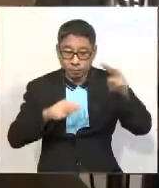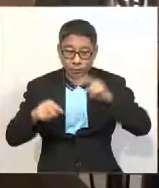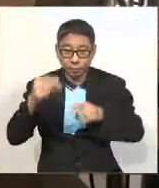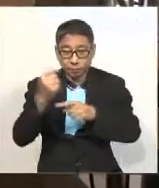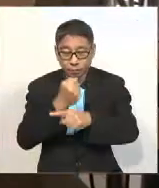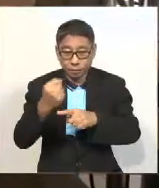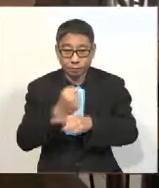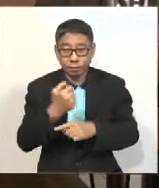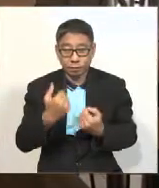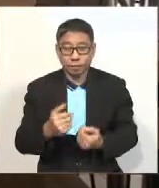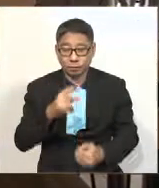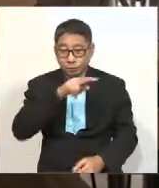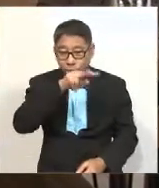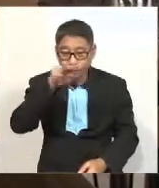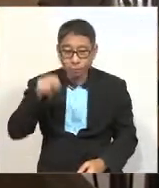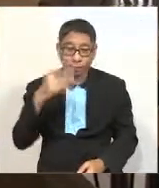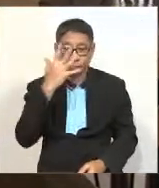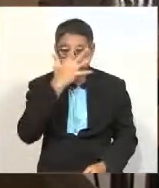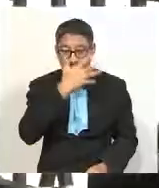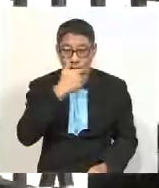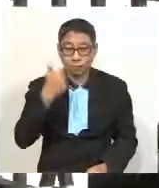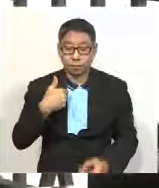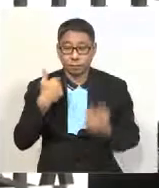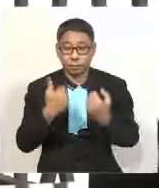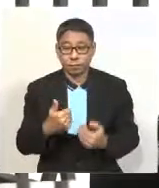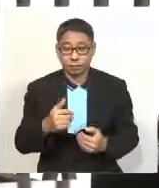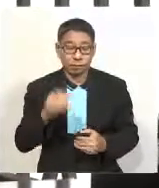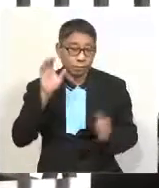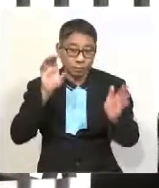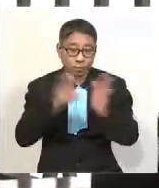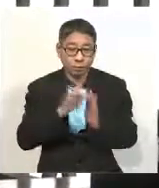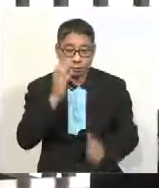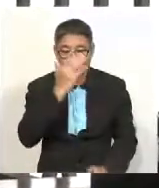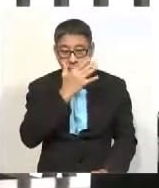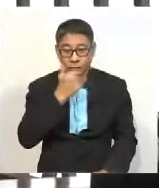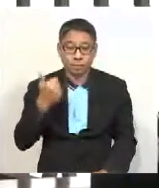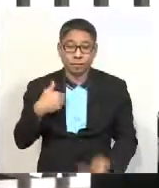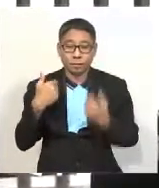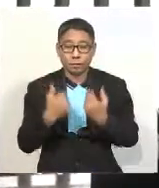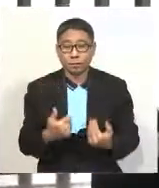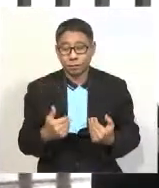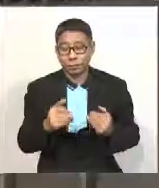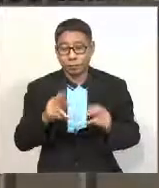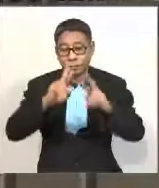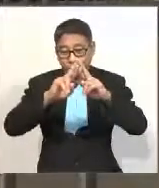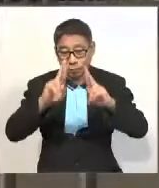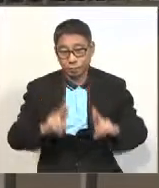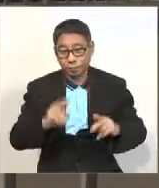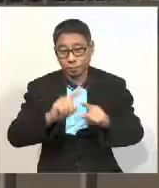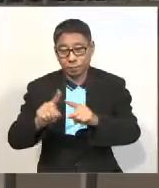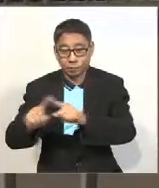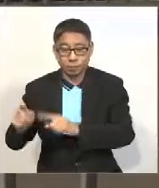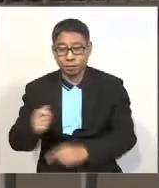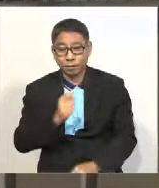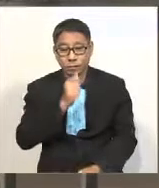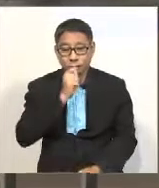การฝึกซ้อมให้ได้รับชมในมุมที่สวยงามและได้ทัศนียภาพค่ะ ขณะที่ก็มีบางร้านนะคะซึ่งส่วนใ